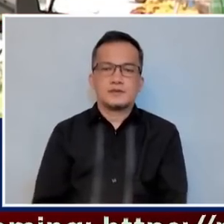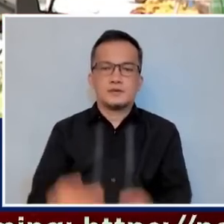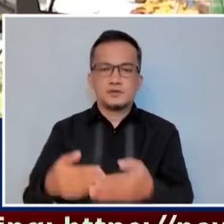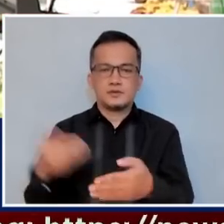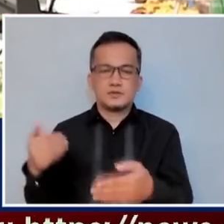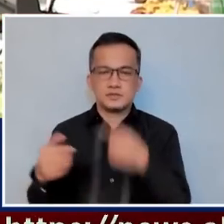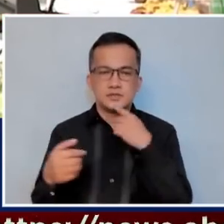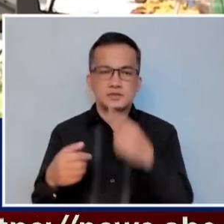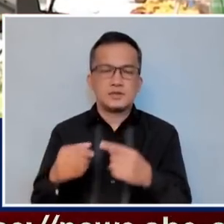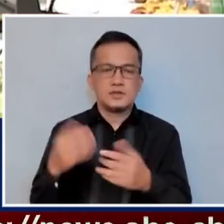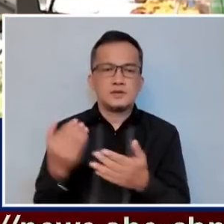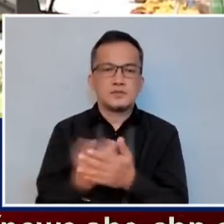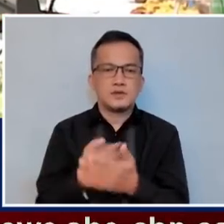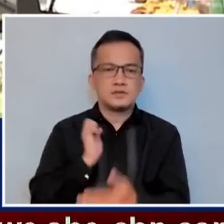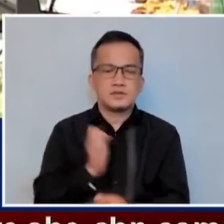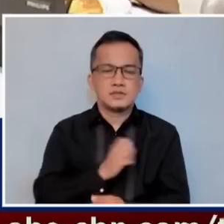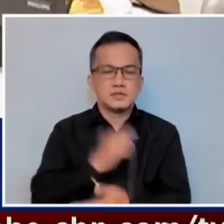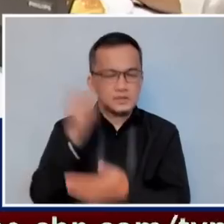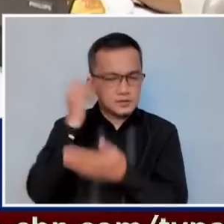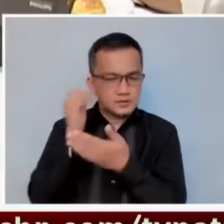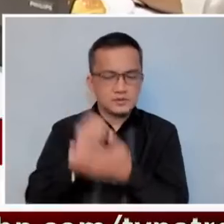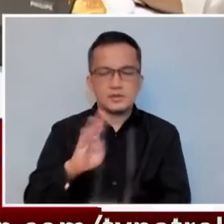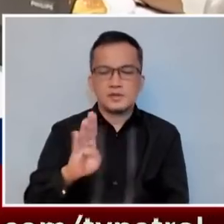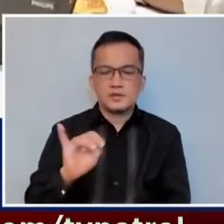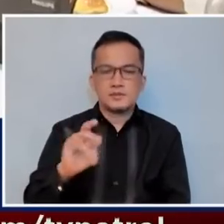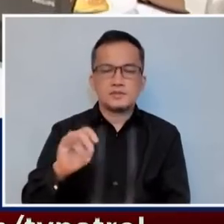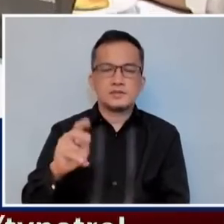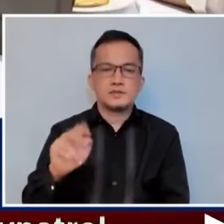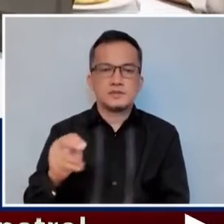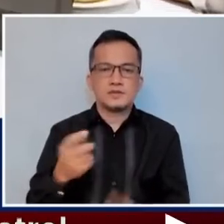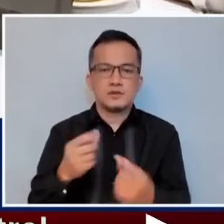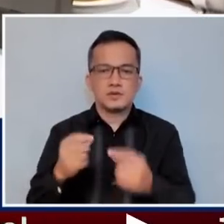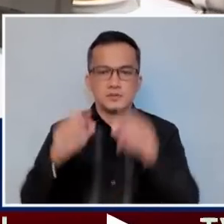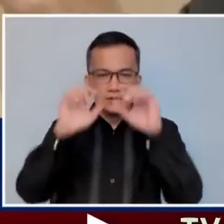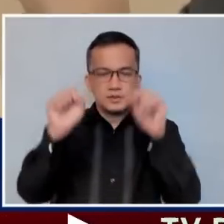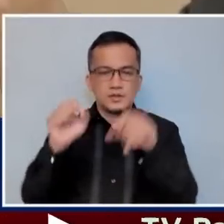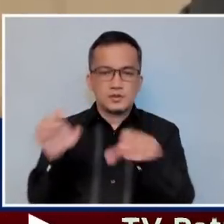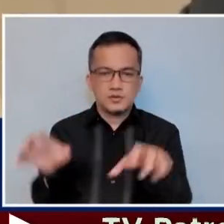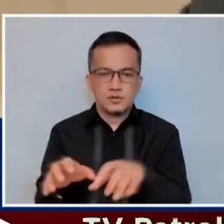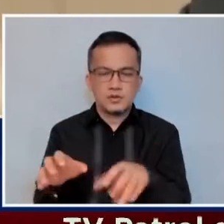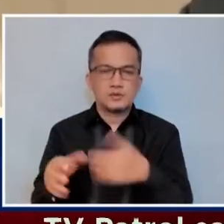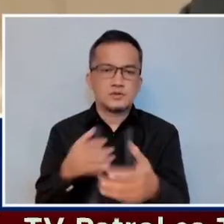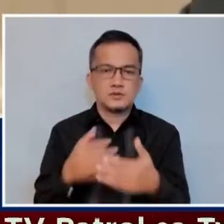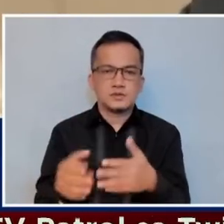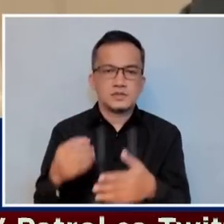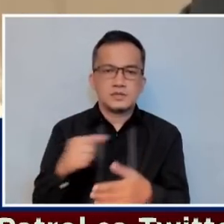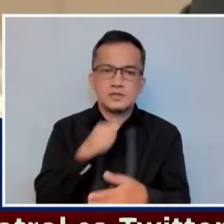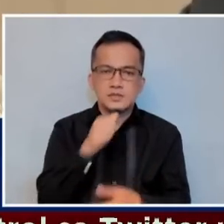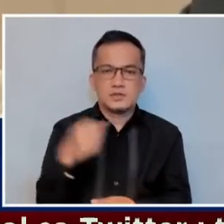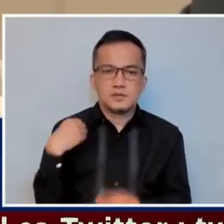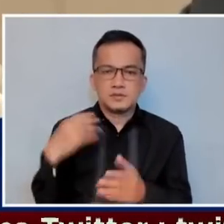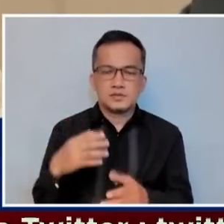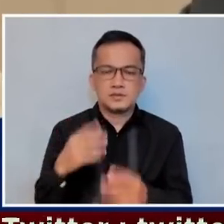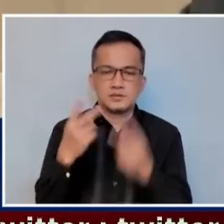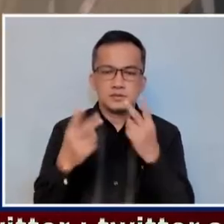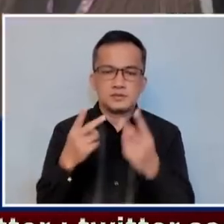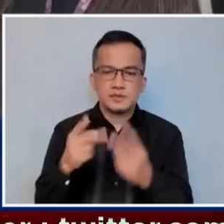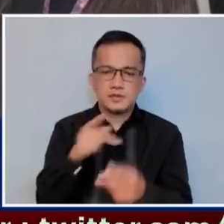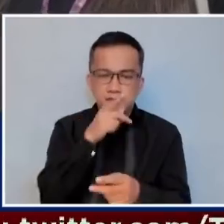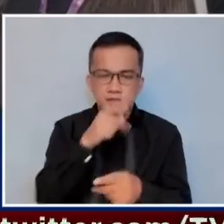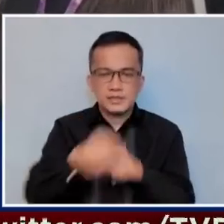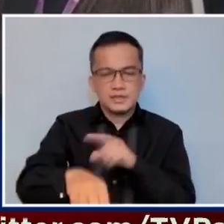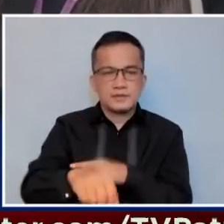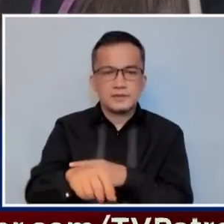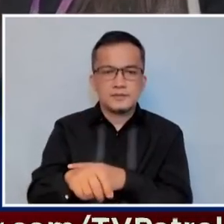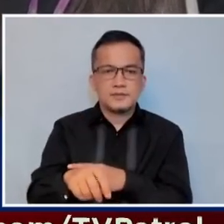bagong Executive Secretary Lucas Bersamin na nagawa ng Pangulo ang trabaho niya kahit hindi official visit at private time ang biyahe